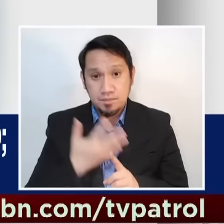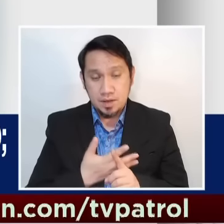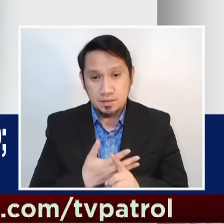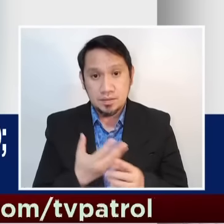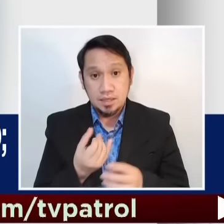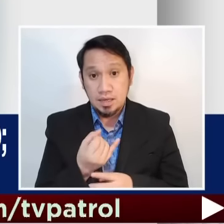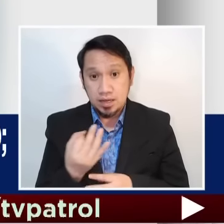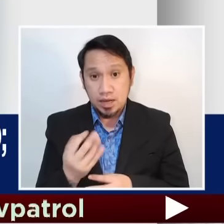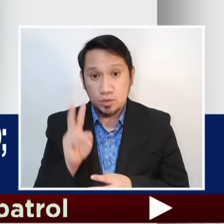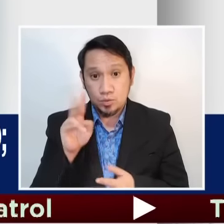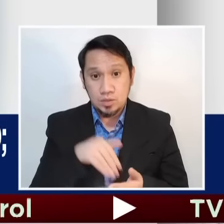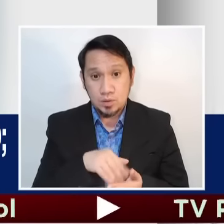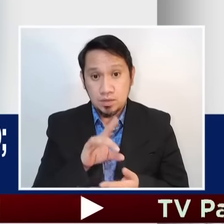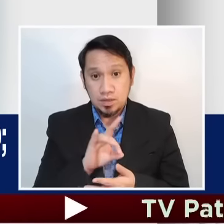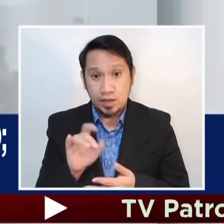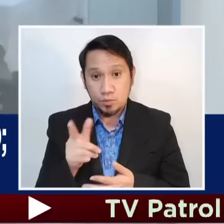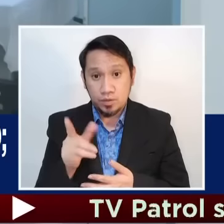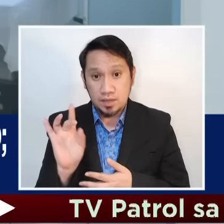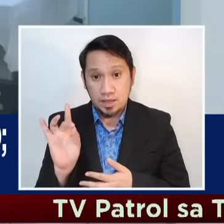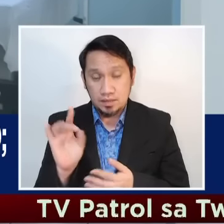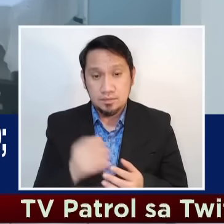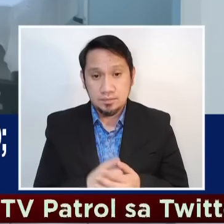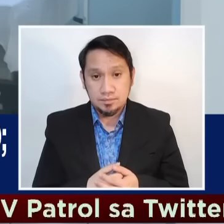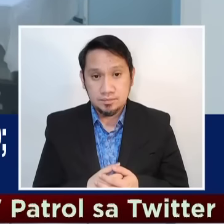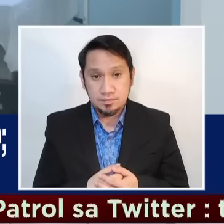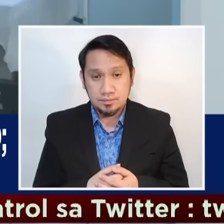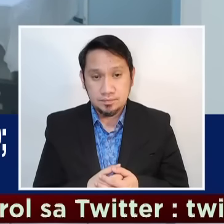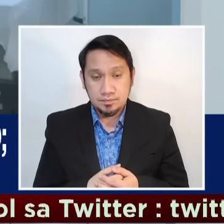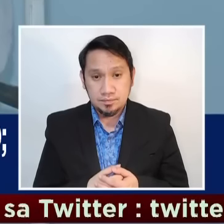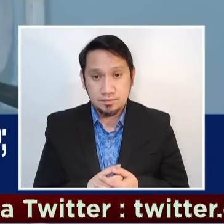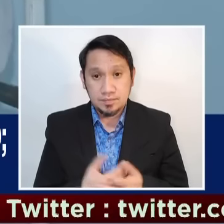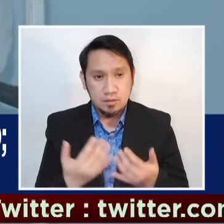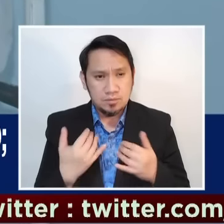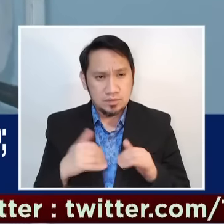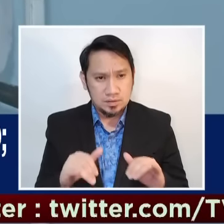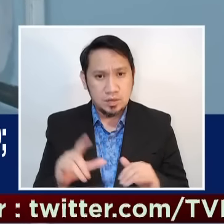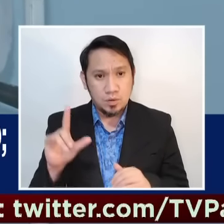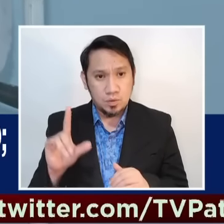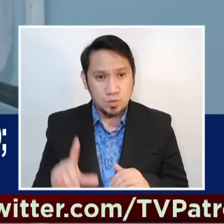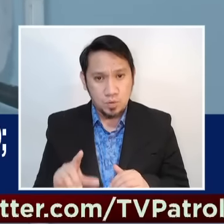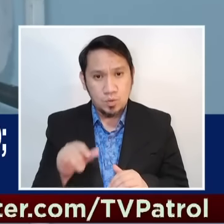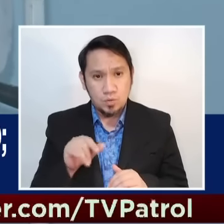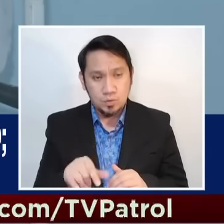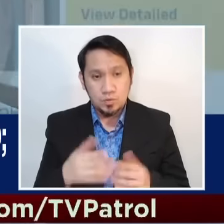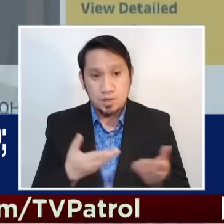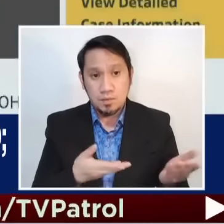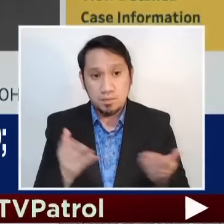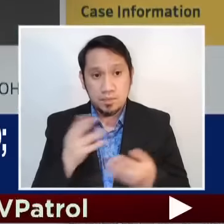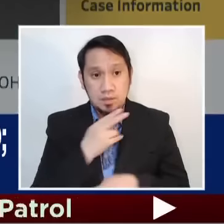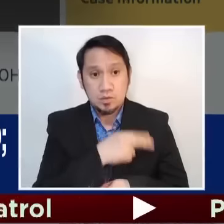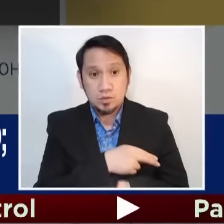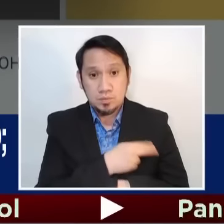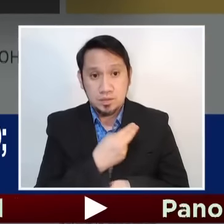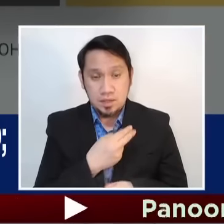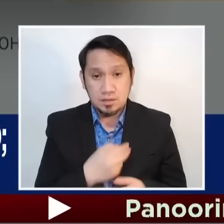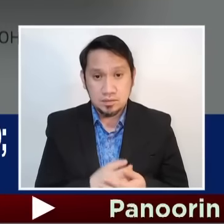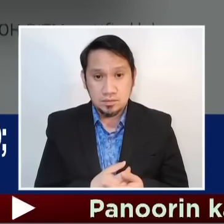ng 2,828. Sa kabila nito, nananatiling mababa ang bilang ng mga nao-ospital, kaya